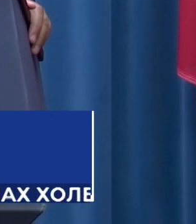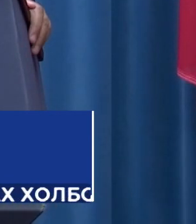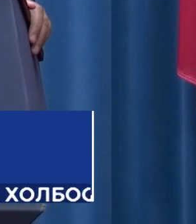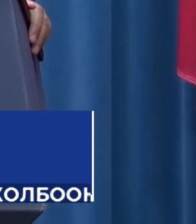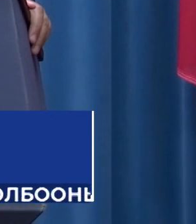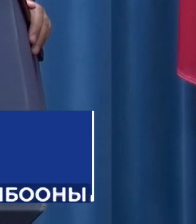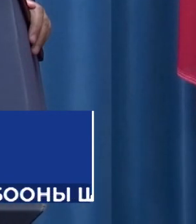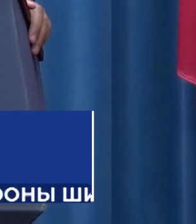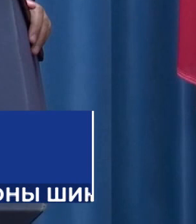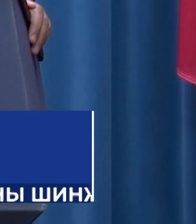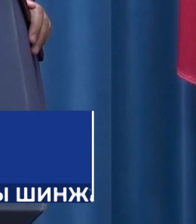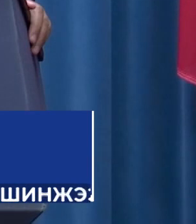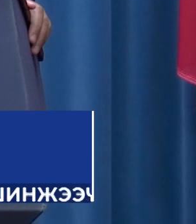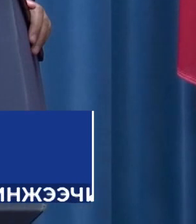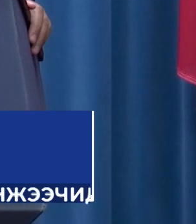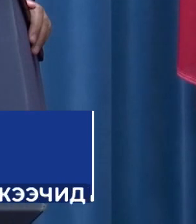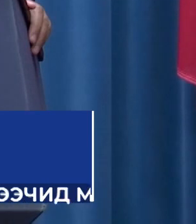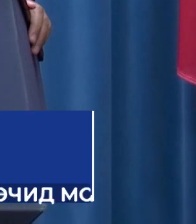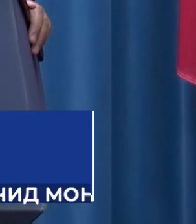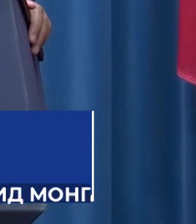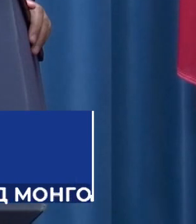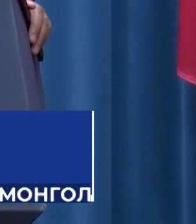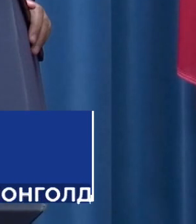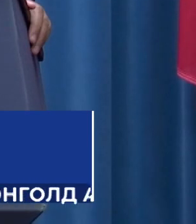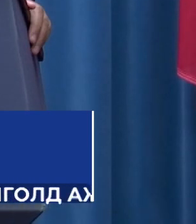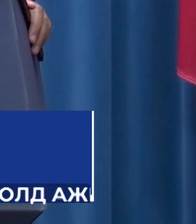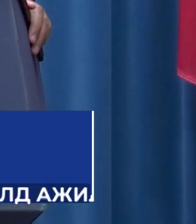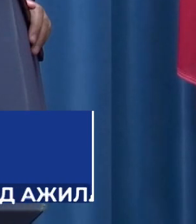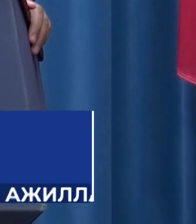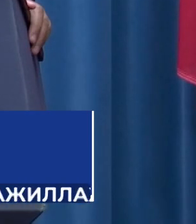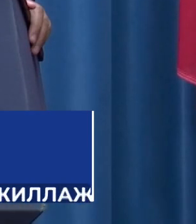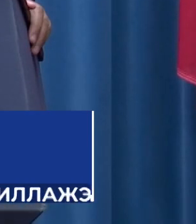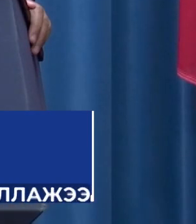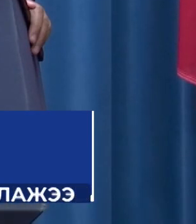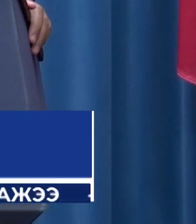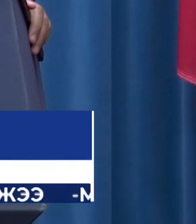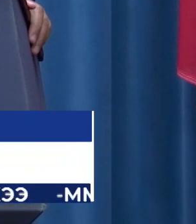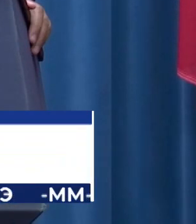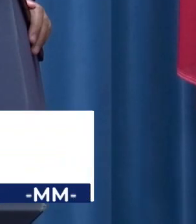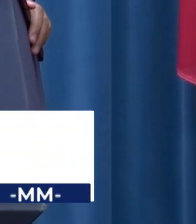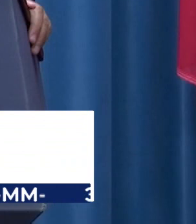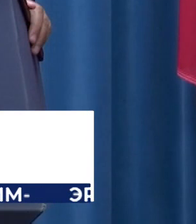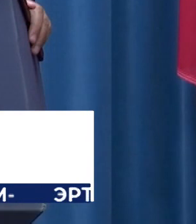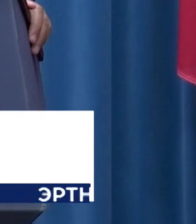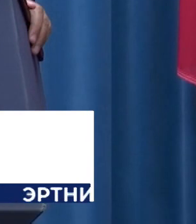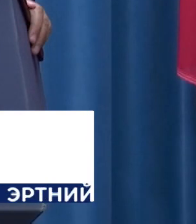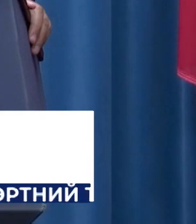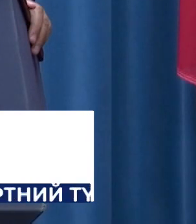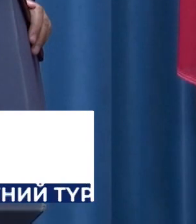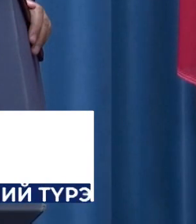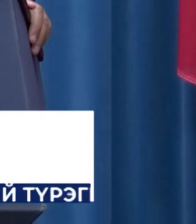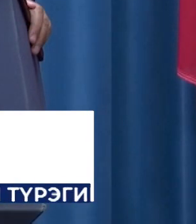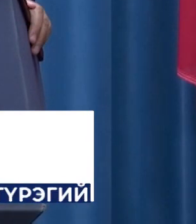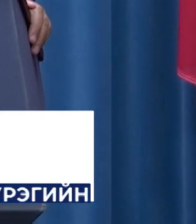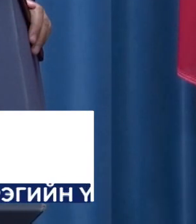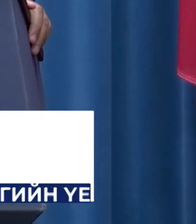чанаргүй зээлтэй холбоотой зээл дээр одоо хатуу арга хэмжээ авч ажиллахыг онцолж үүрэг өглөө. За тухайлбал эрэл компани болон шинэ ярмаг